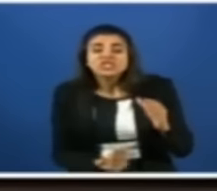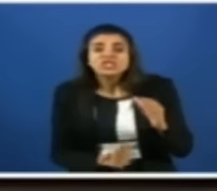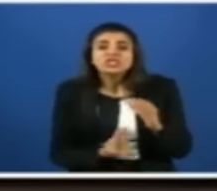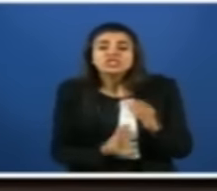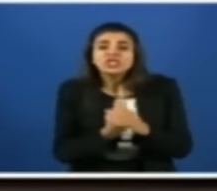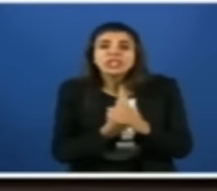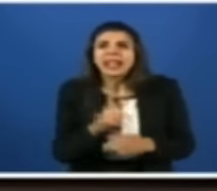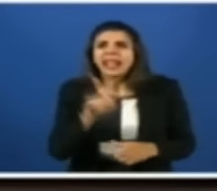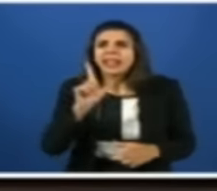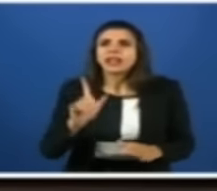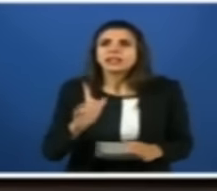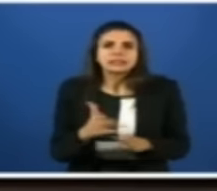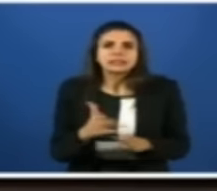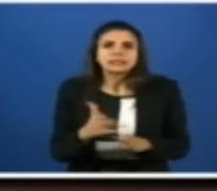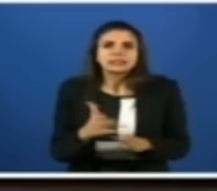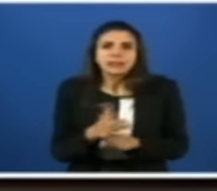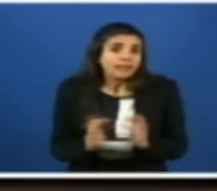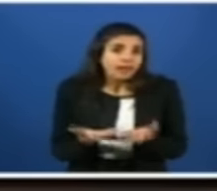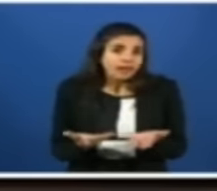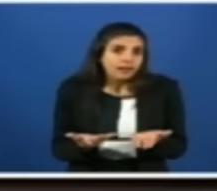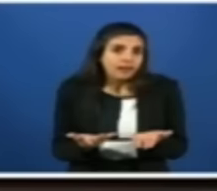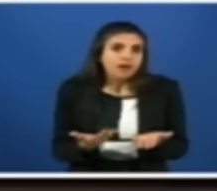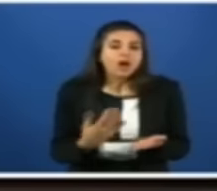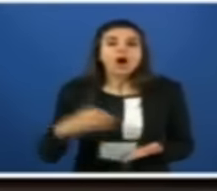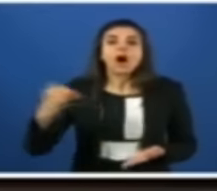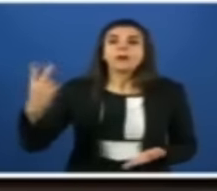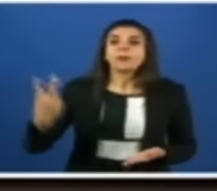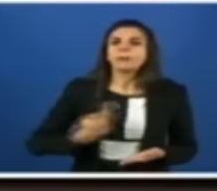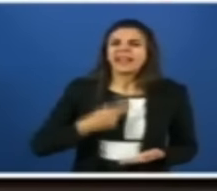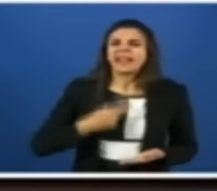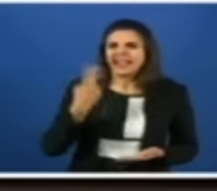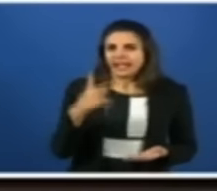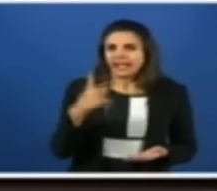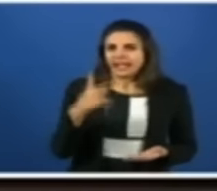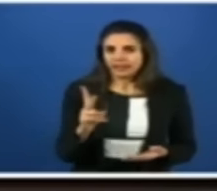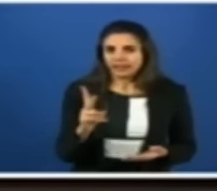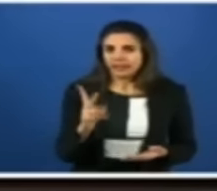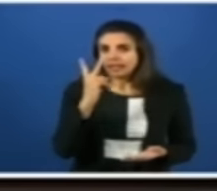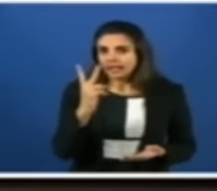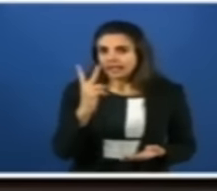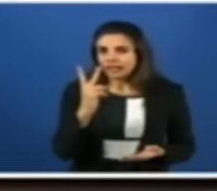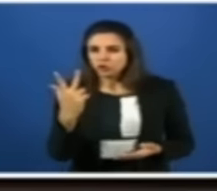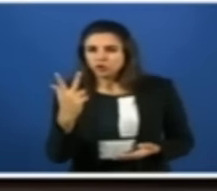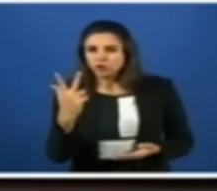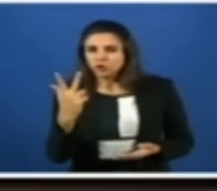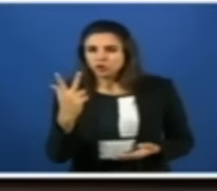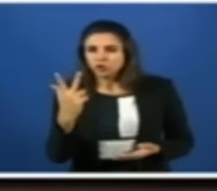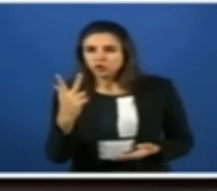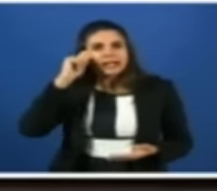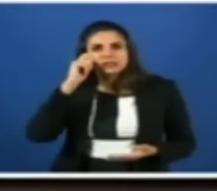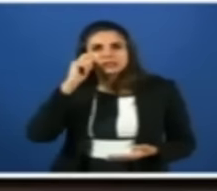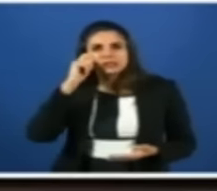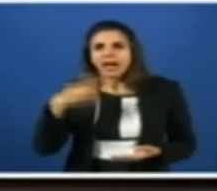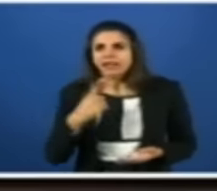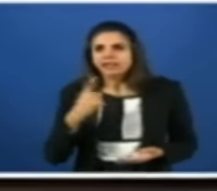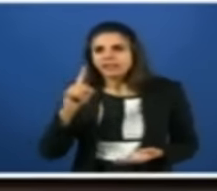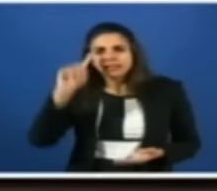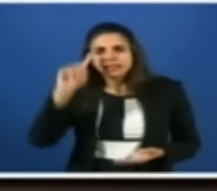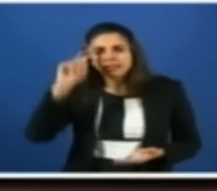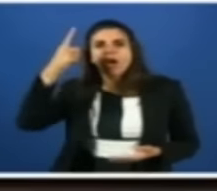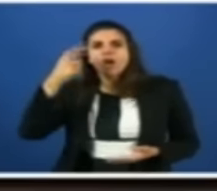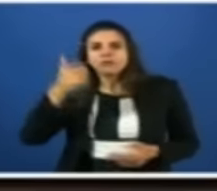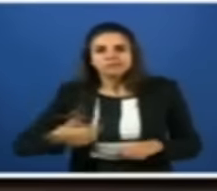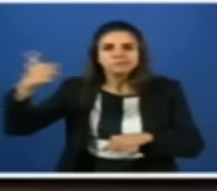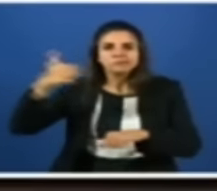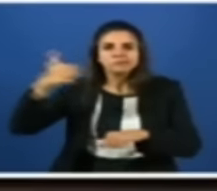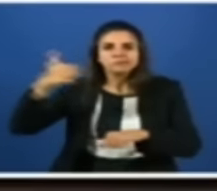anayasa ihtiyacı? AK Parti 2002-3 Kasım'da tek başına